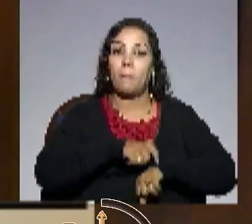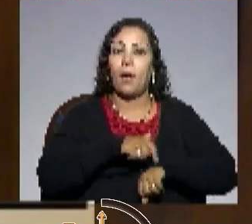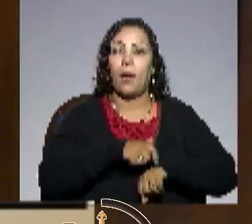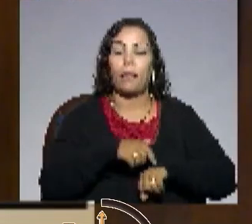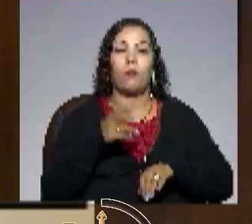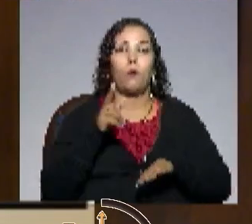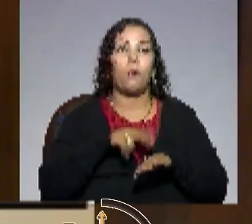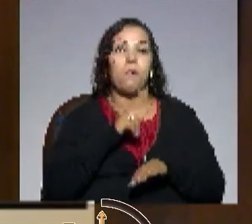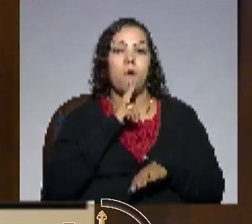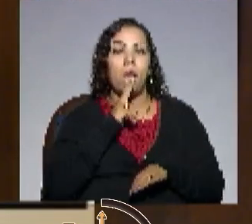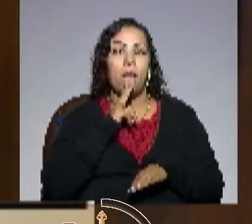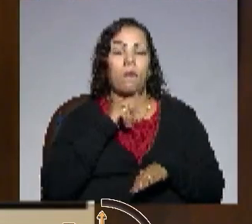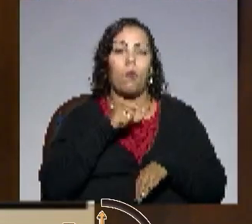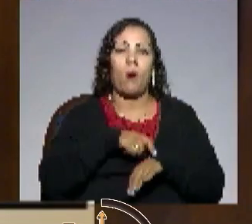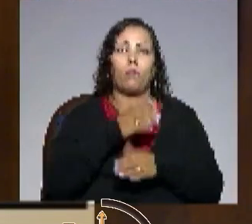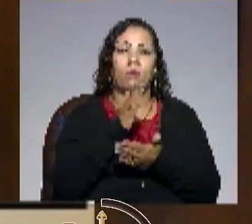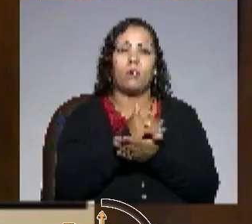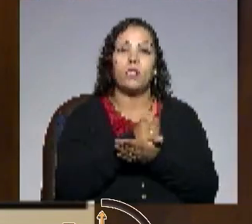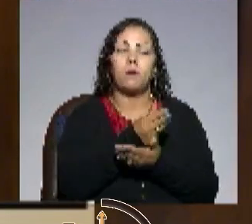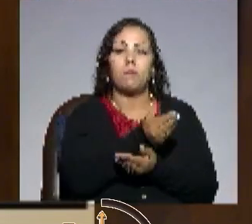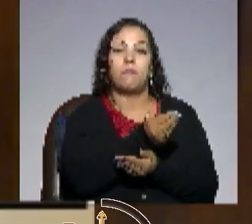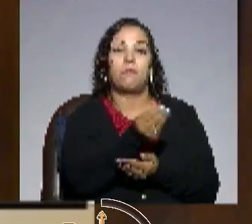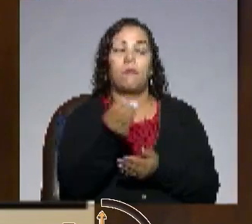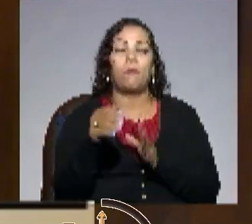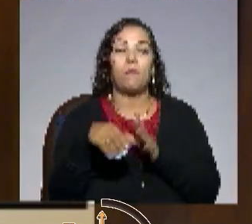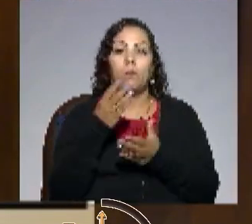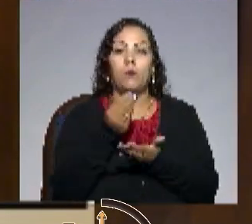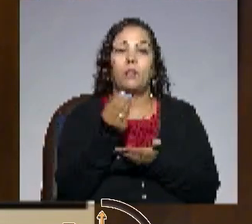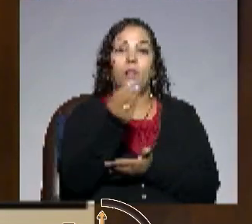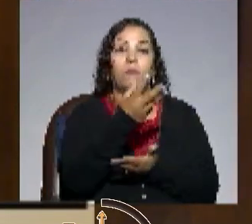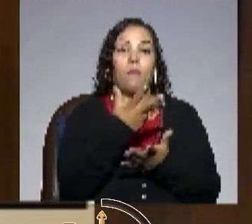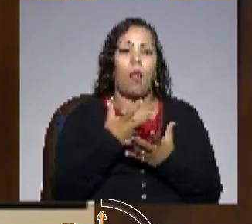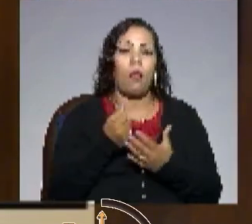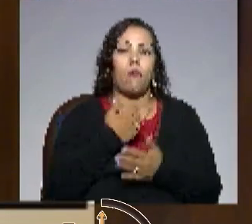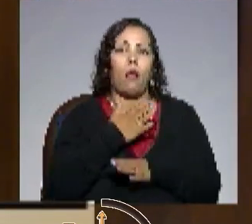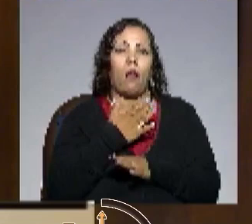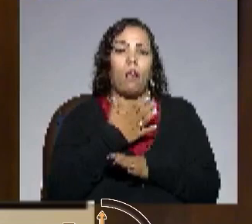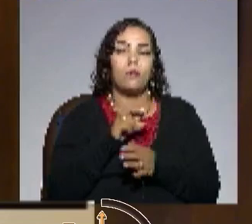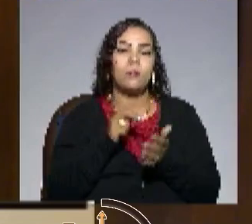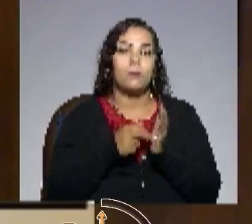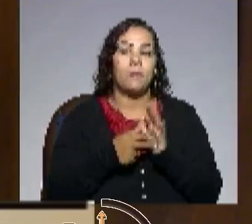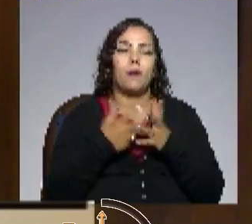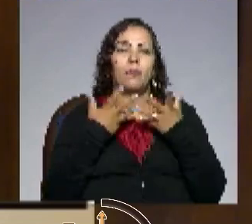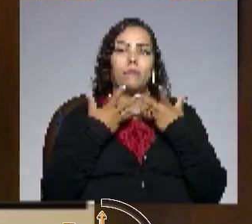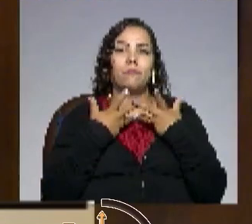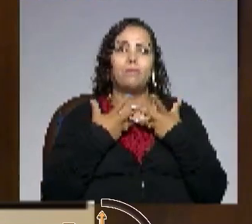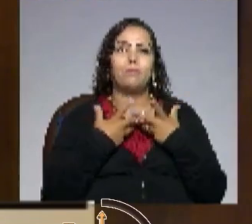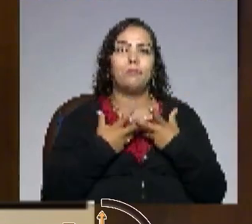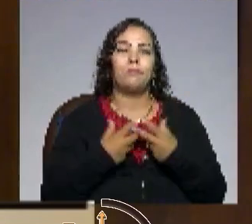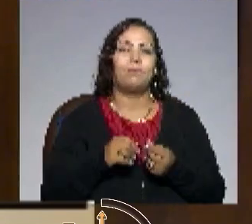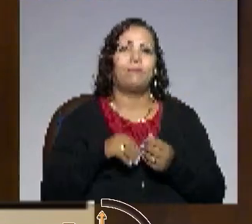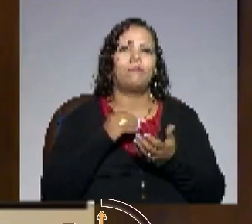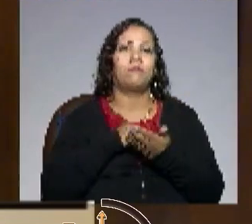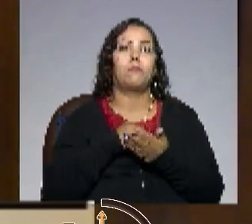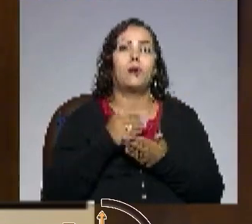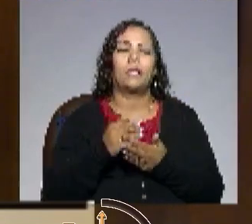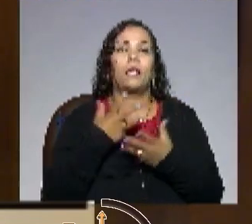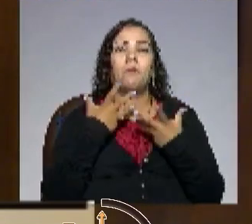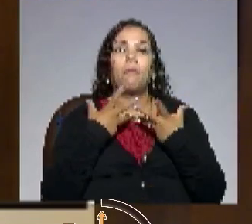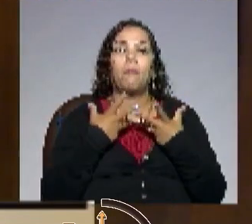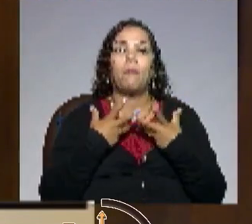نصيبه في ارض الميعاد وبعد ما الانسان خد نصيبه يريح وبعد ما ريح